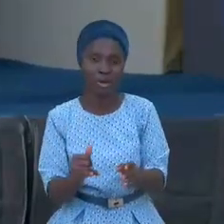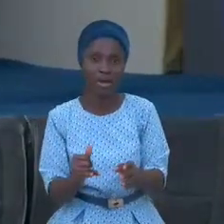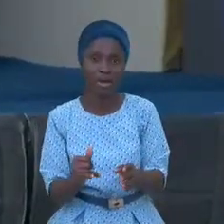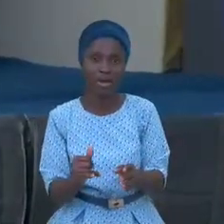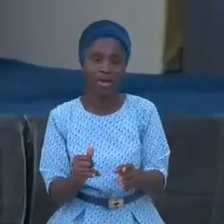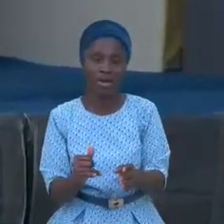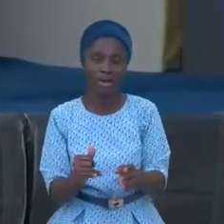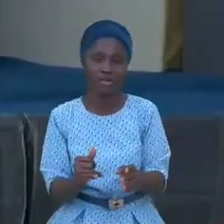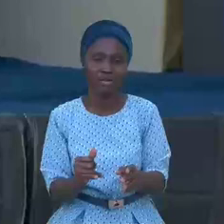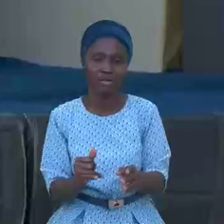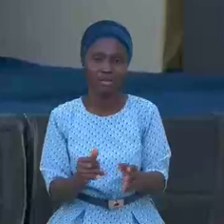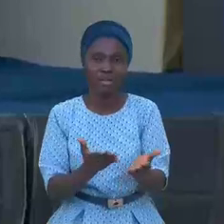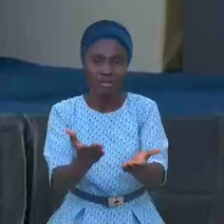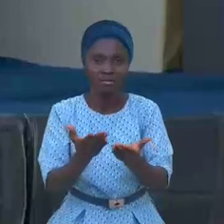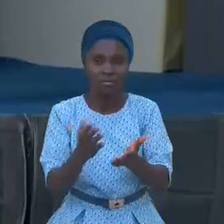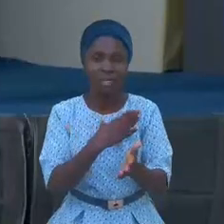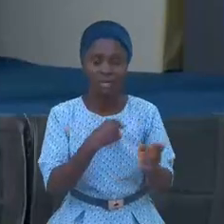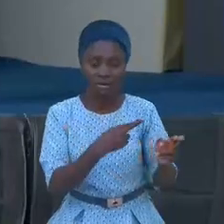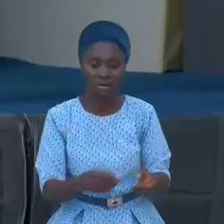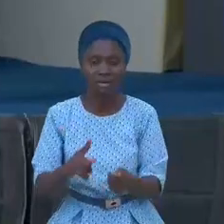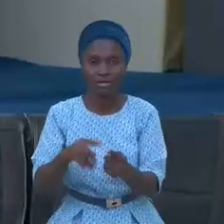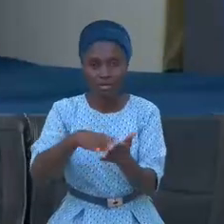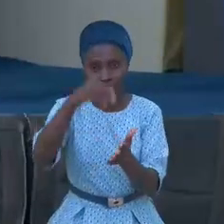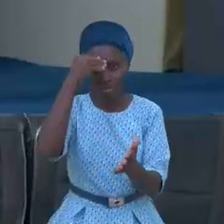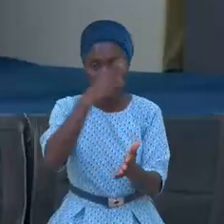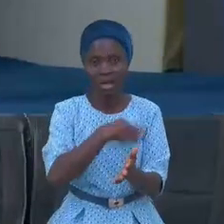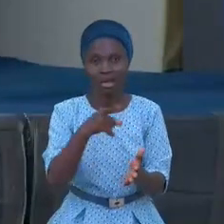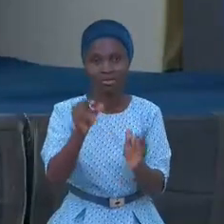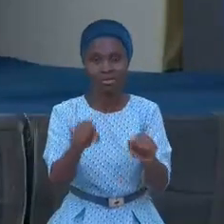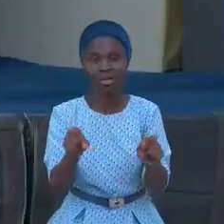en étant prêt à apprendre. Et tu peux avoir,